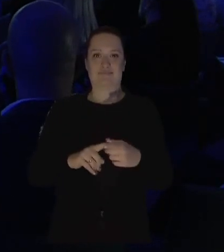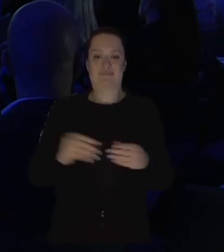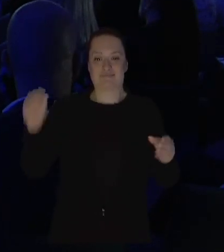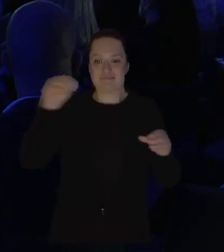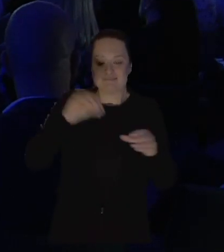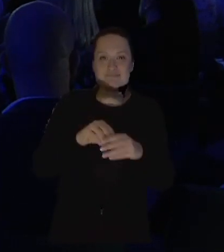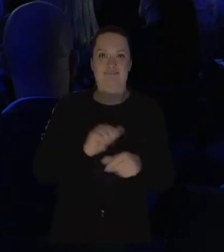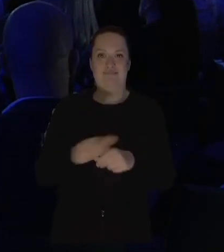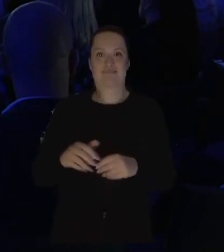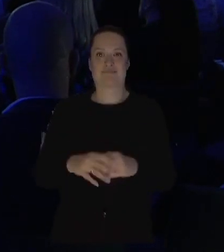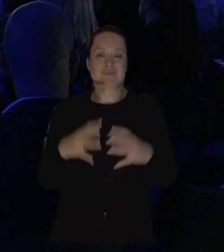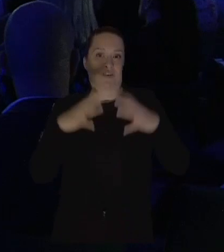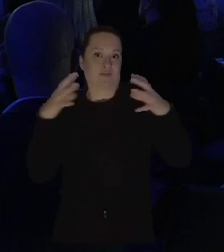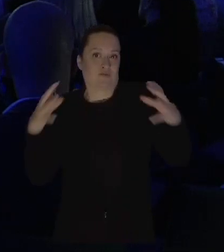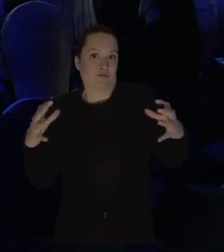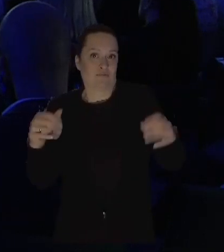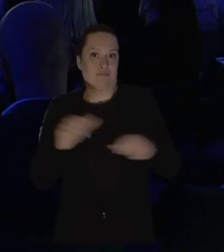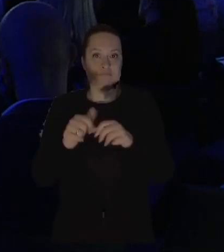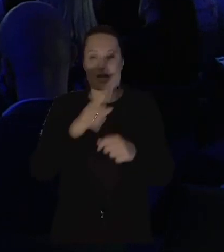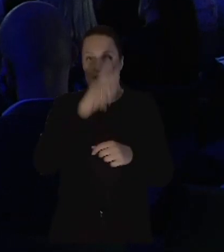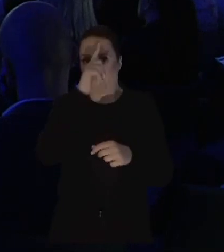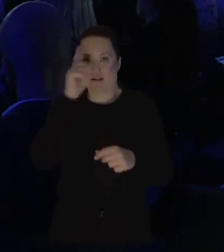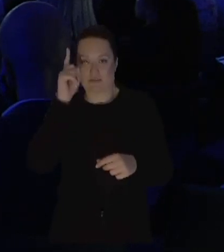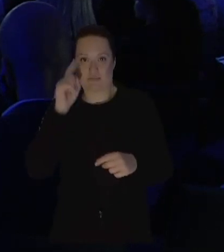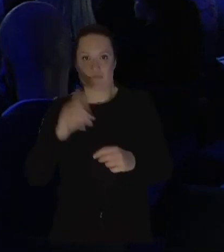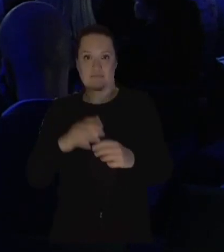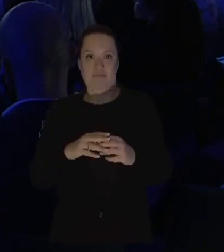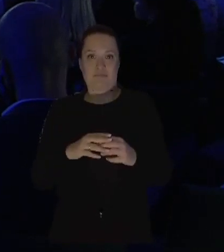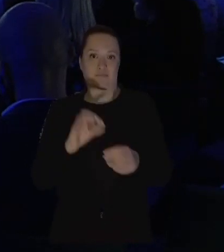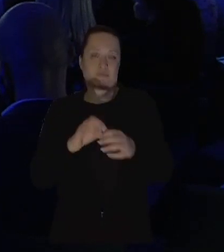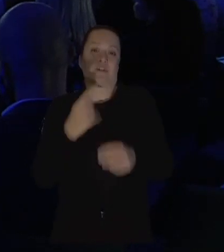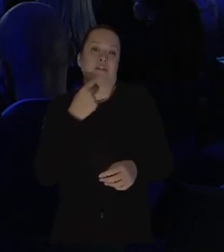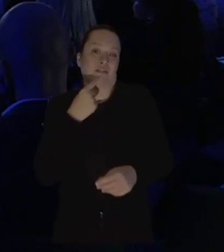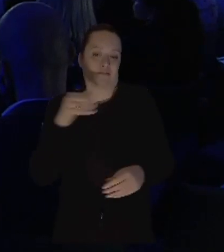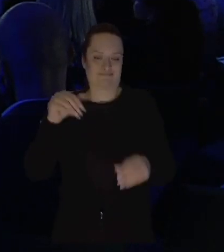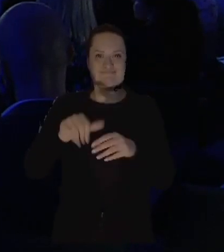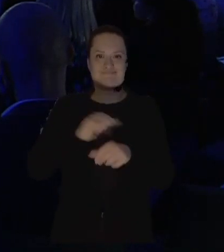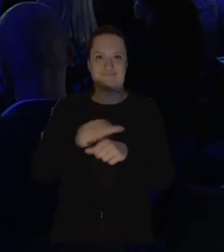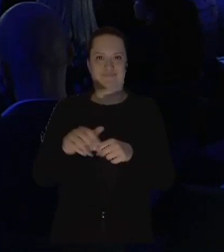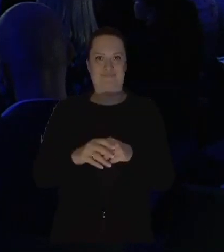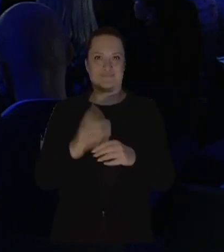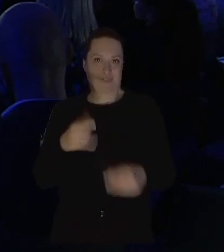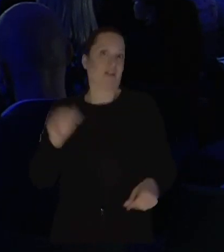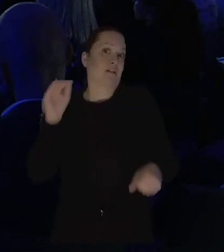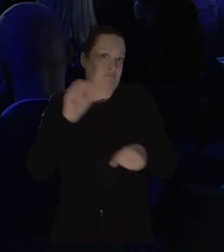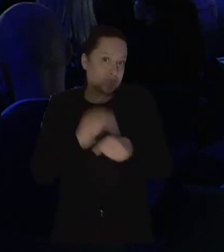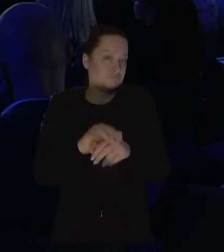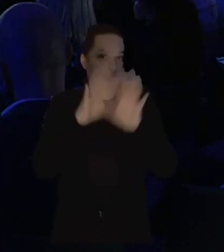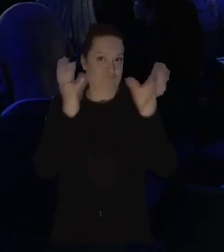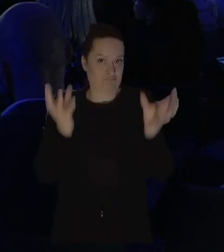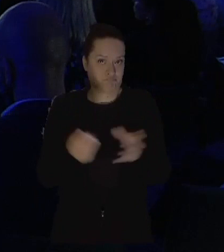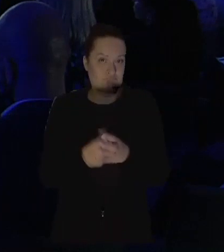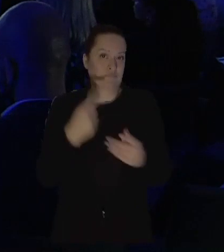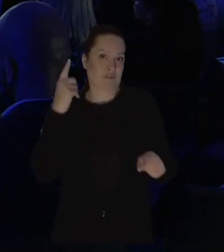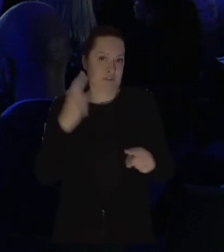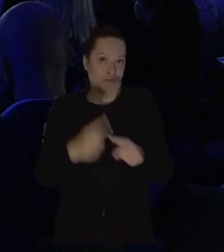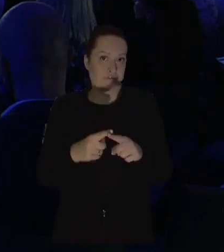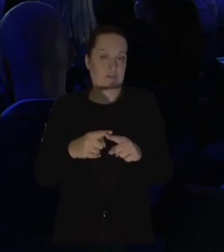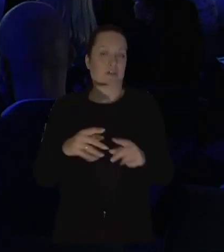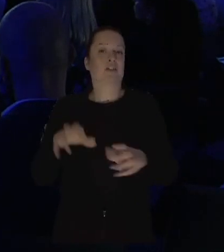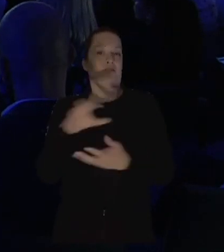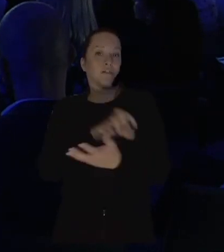rosyjskiego, zwiększając liczbę tych oficjalnych języków. I zgodnie też z decyzją